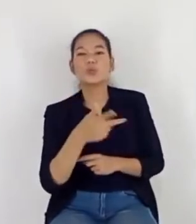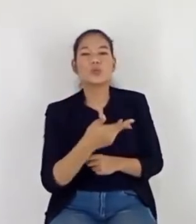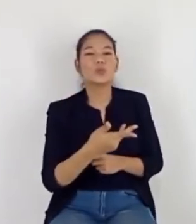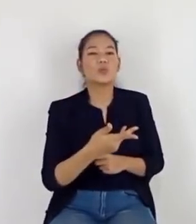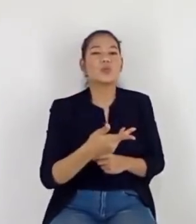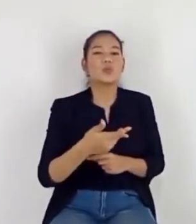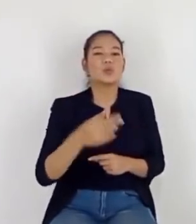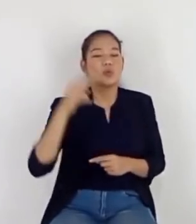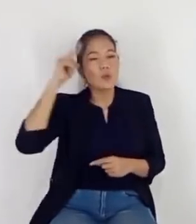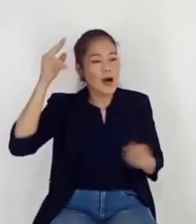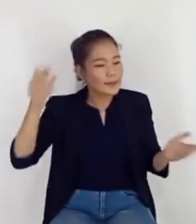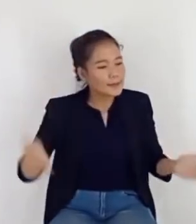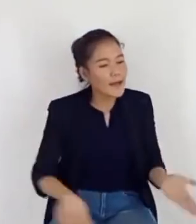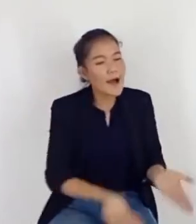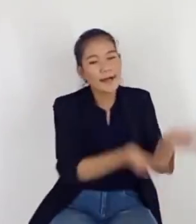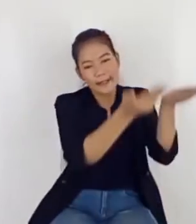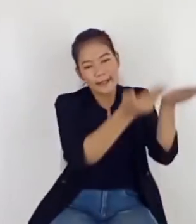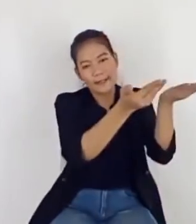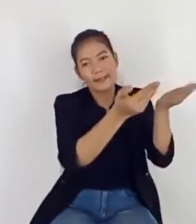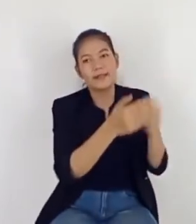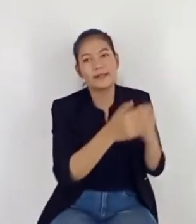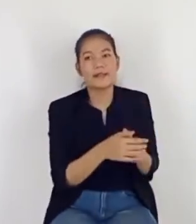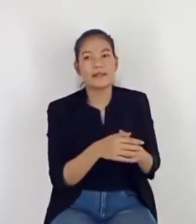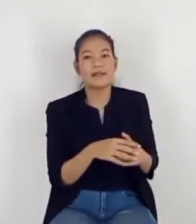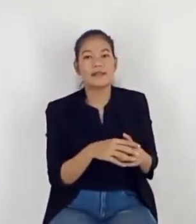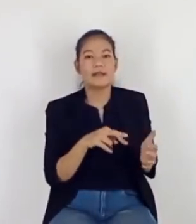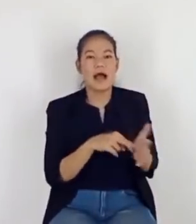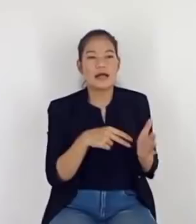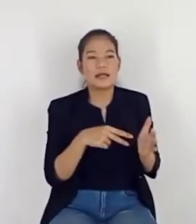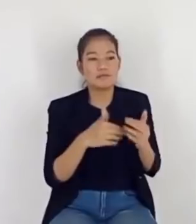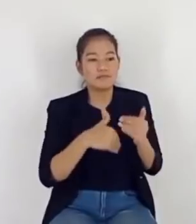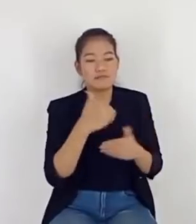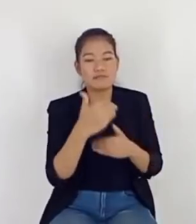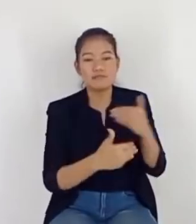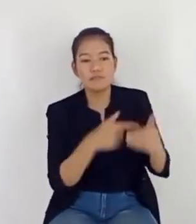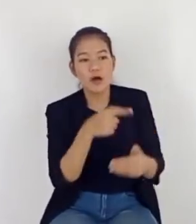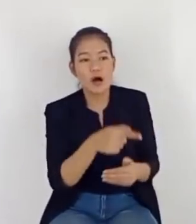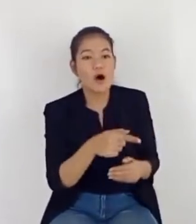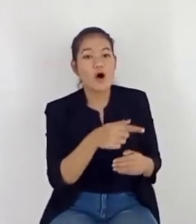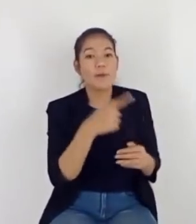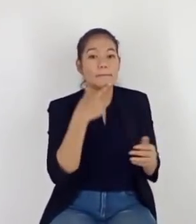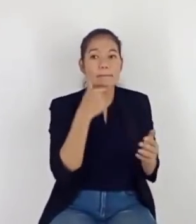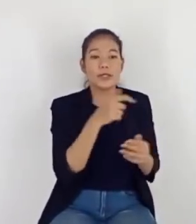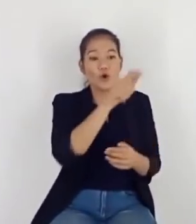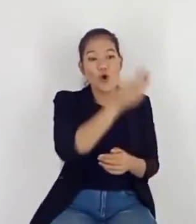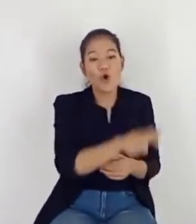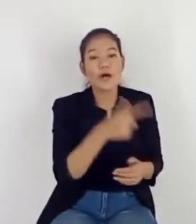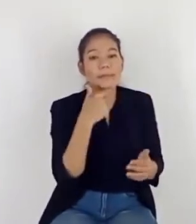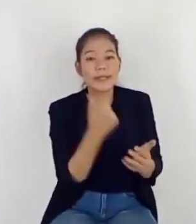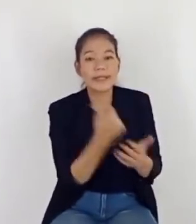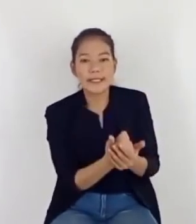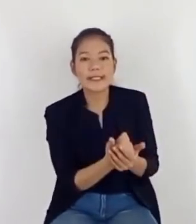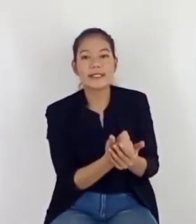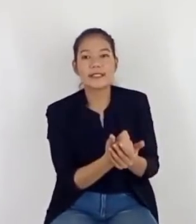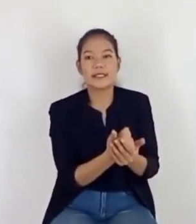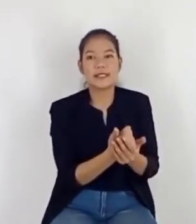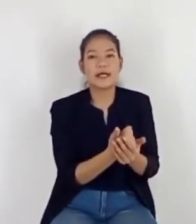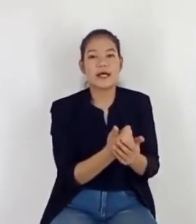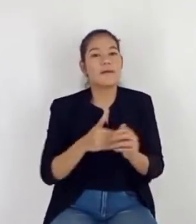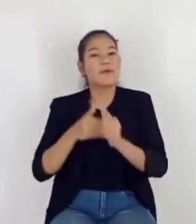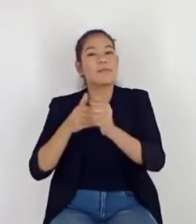dimuliakan Tuhan. Nantinya dia menjadi pejabat penting di Mesir, menyelamatkan orang Mesir dan orang Israel dari